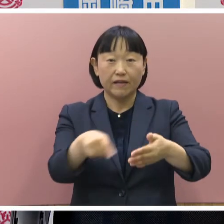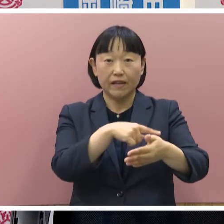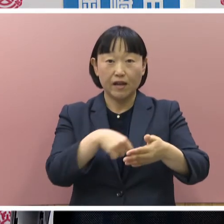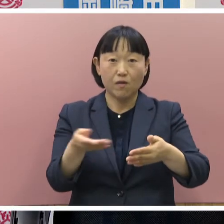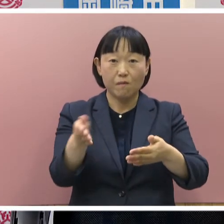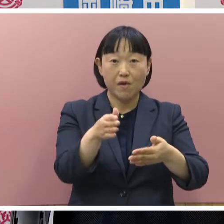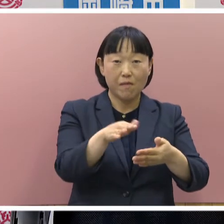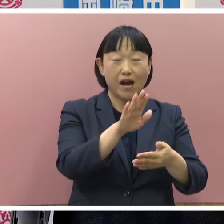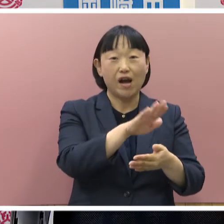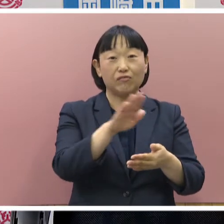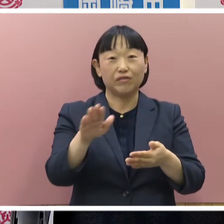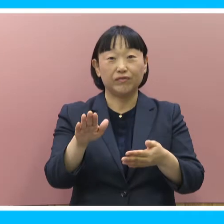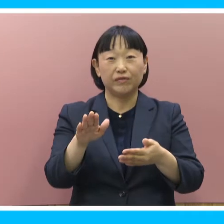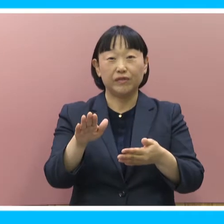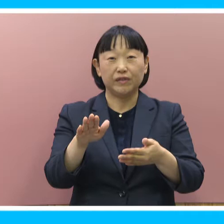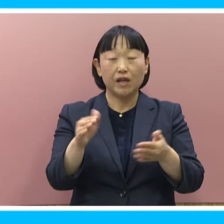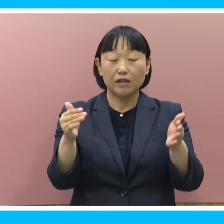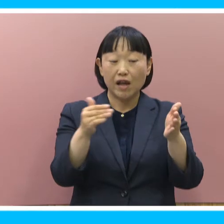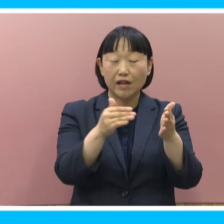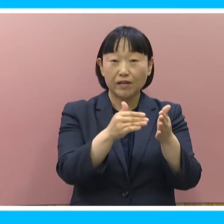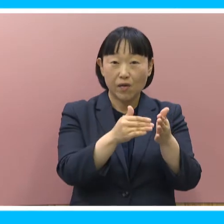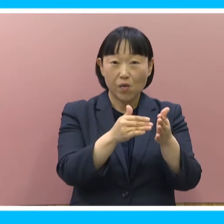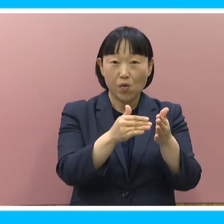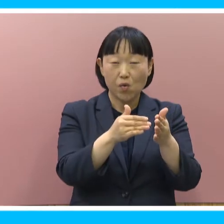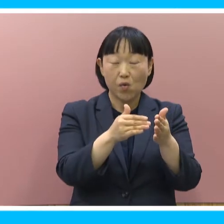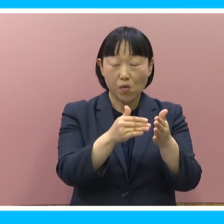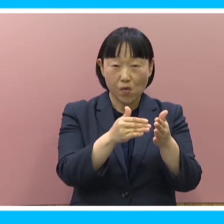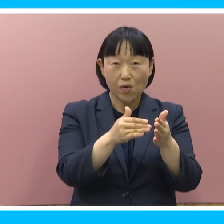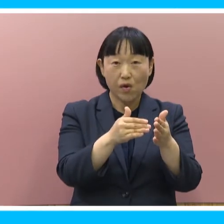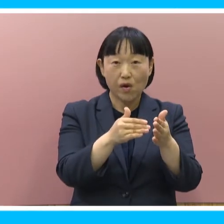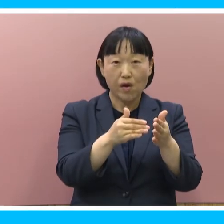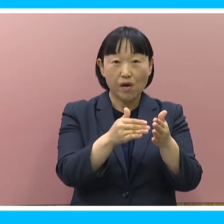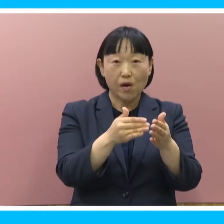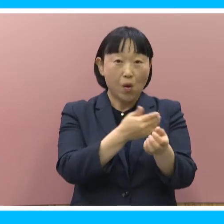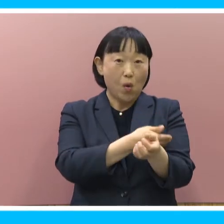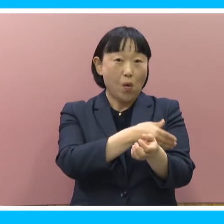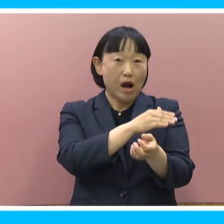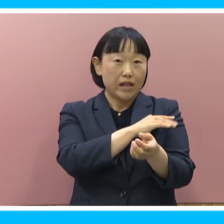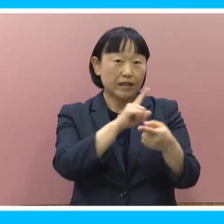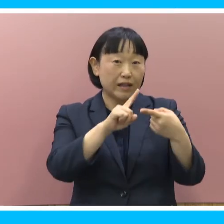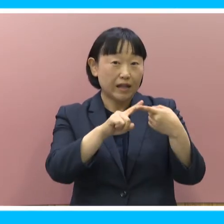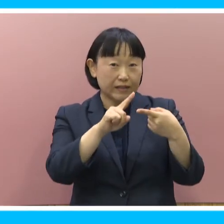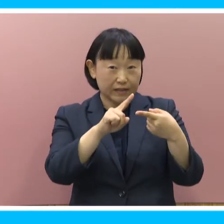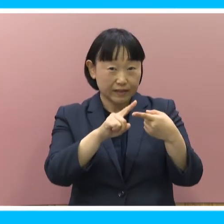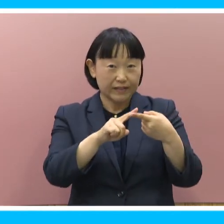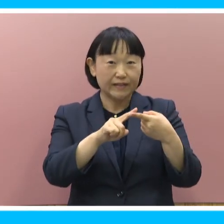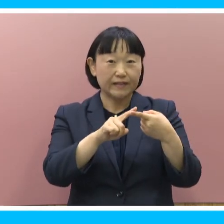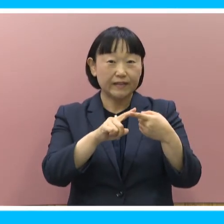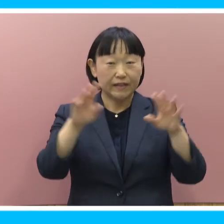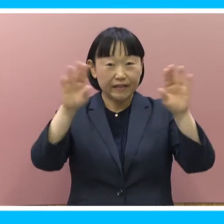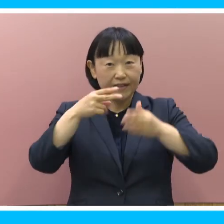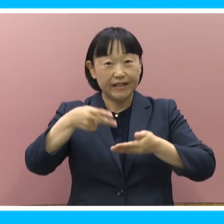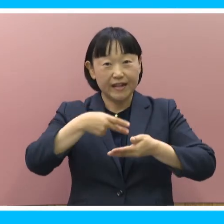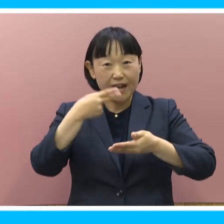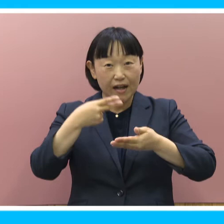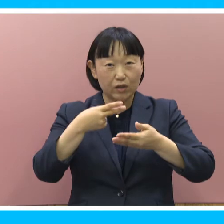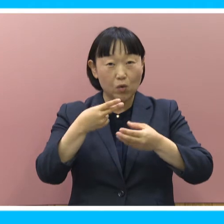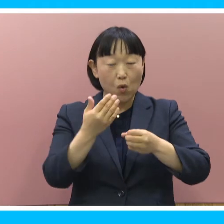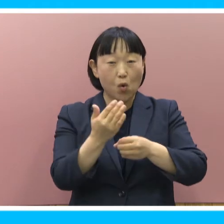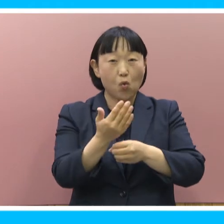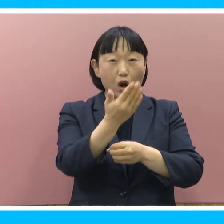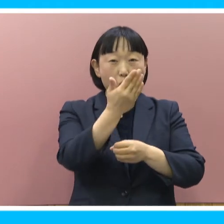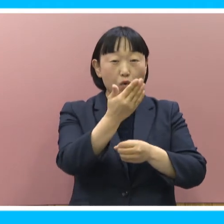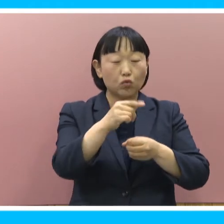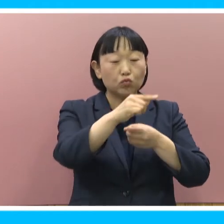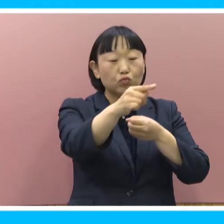まれ、旅の結びはツアーオリジナル岡崎かつ岡崎ならではのディナーと和ろうそくの提